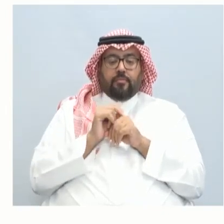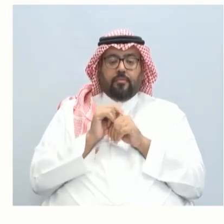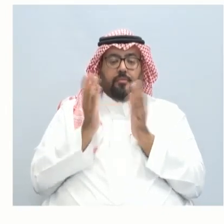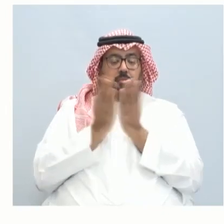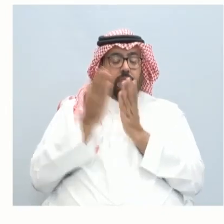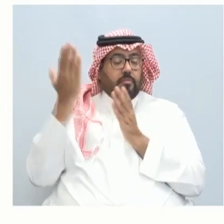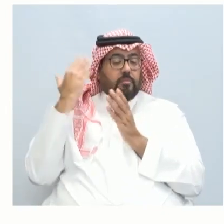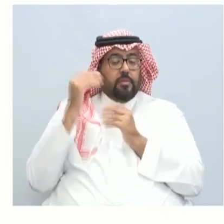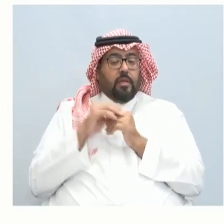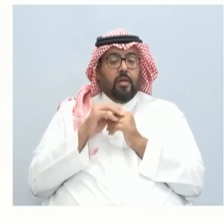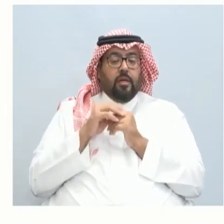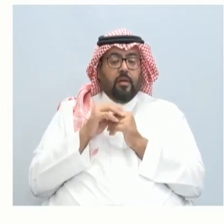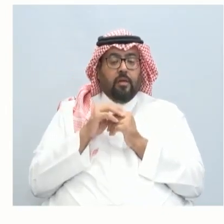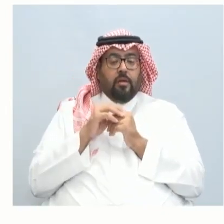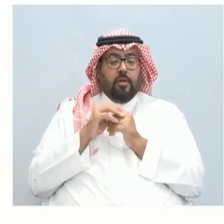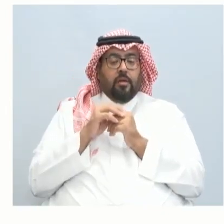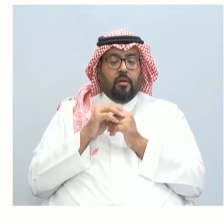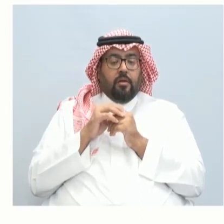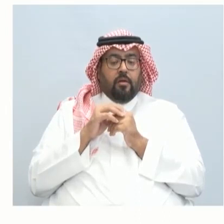السابق رقم واحد